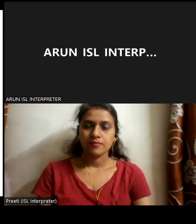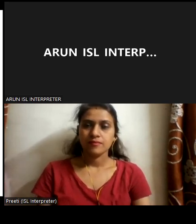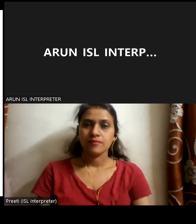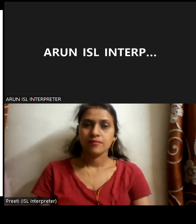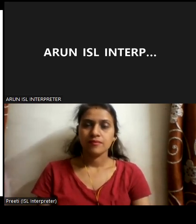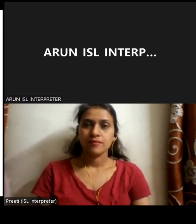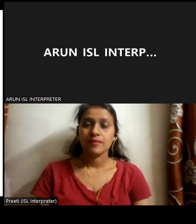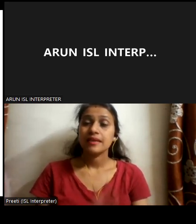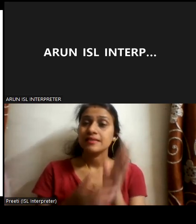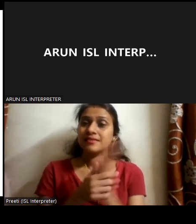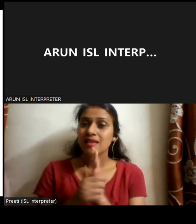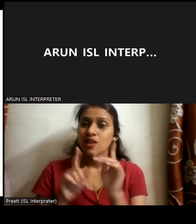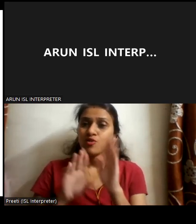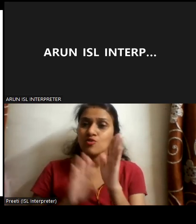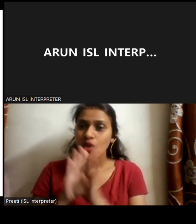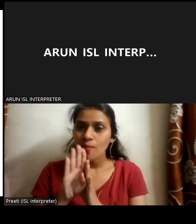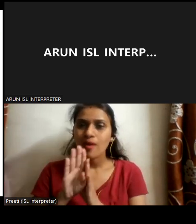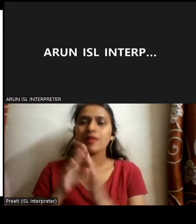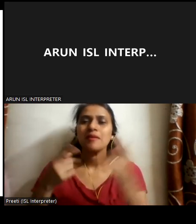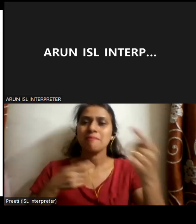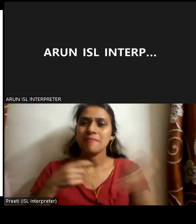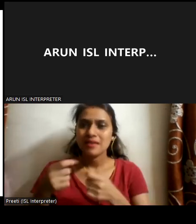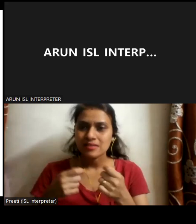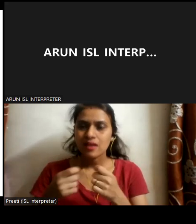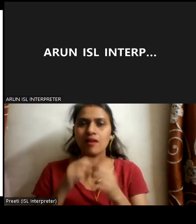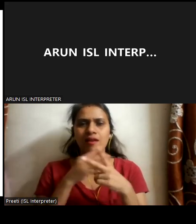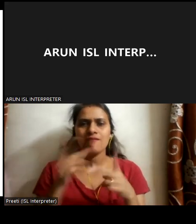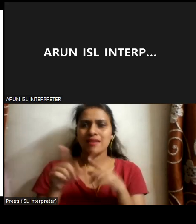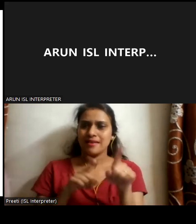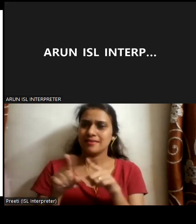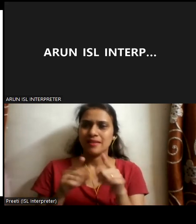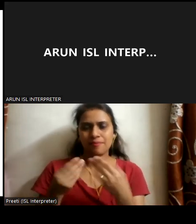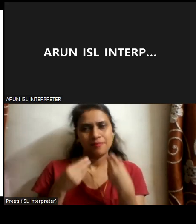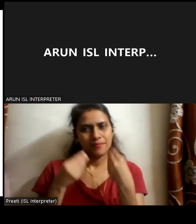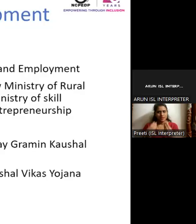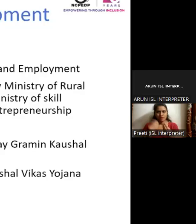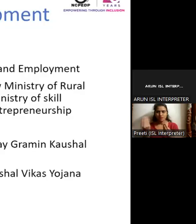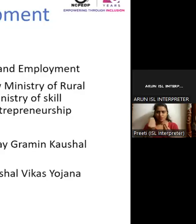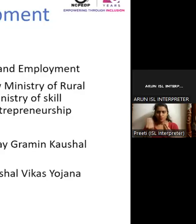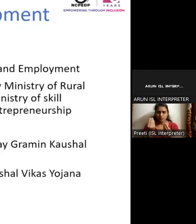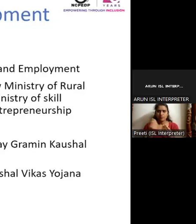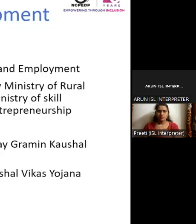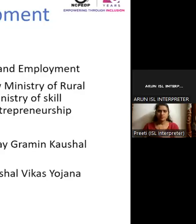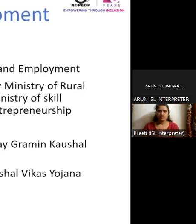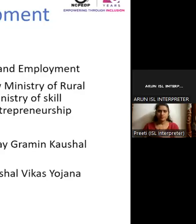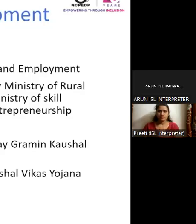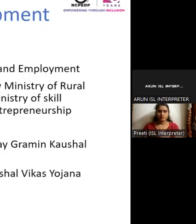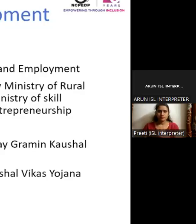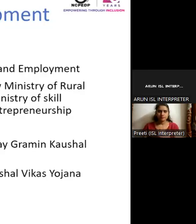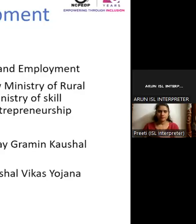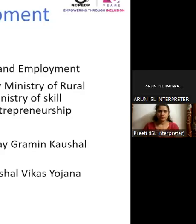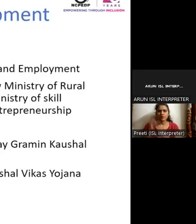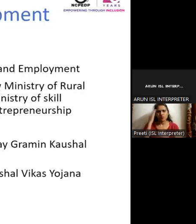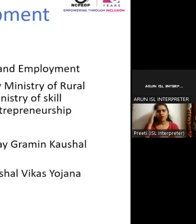एंटरप्रेन्योरशिप। अब कुछ उदाहरण के लिए अगर हम स्कीम मांगेंगे तो ITIs, यू मस्ट हैव हर्ड अबाउट ITIs, इट्स